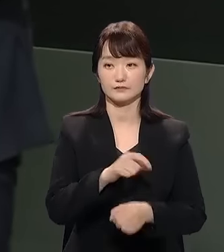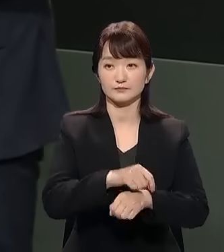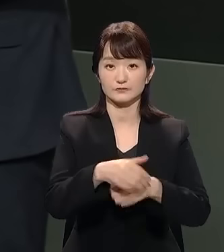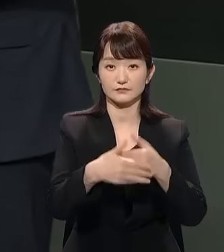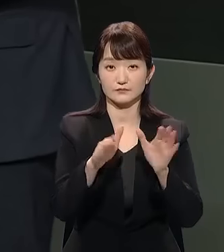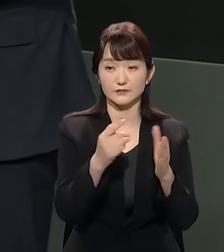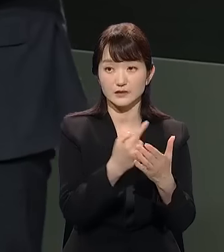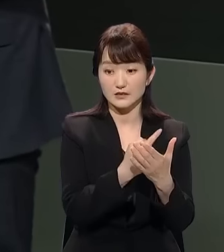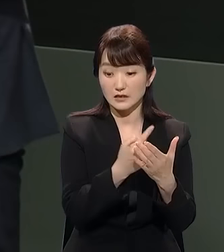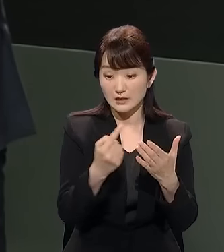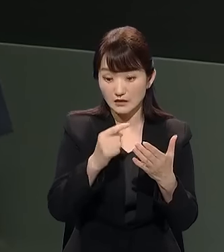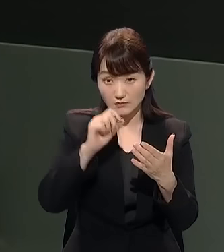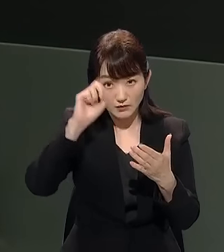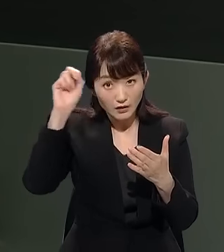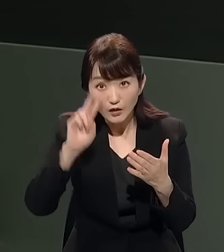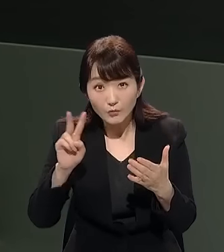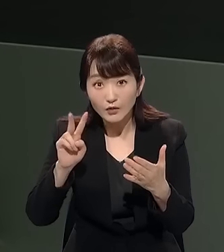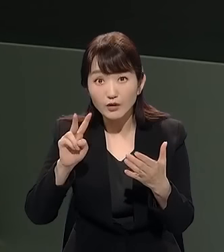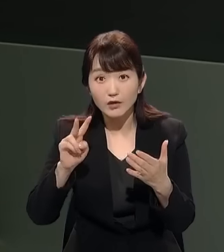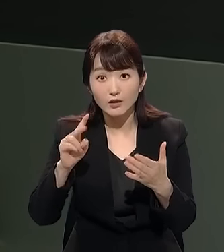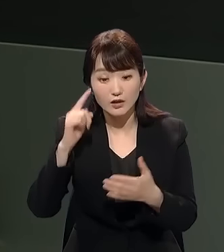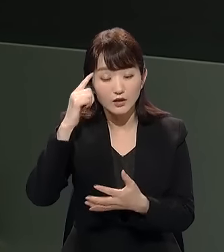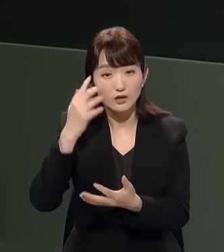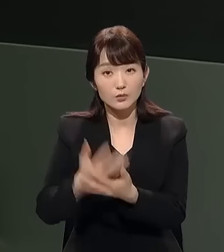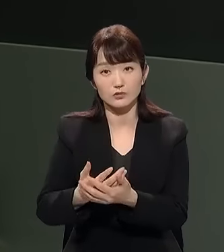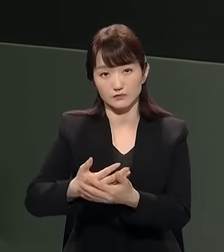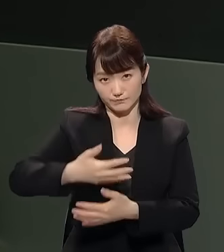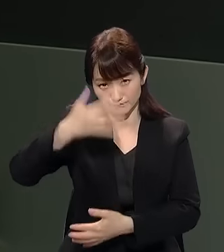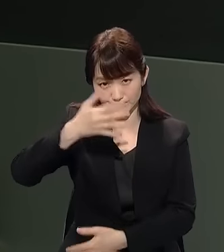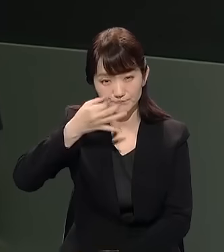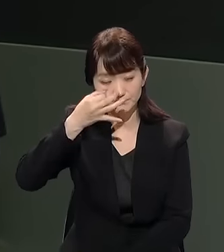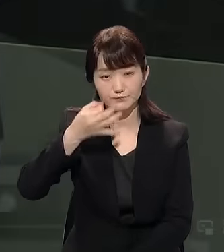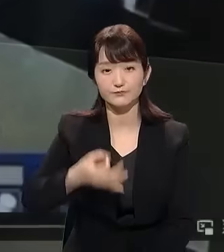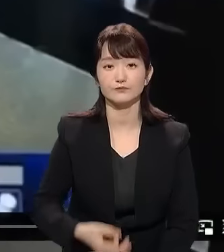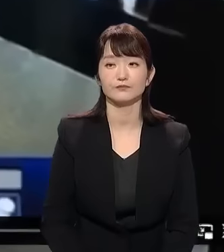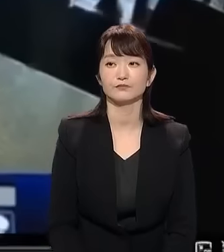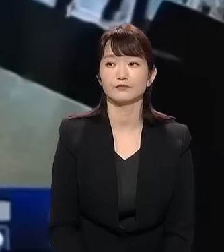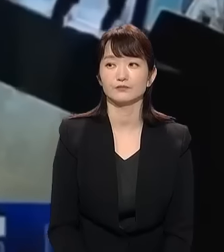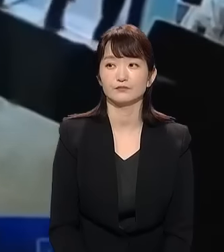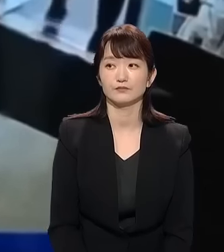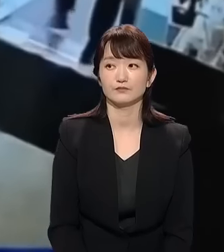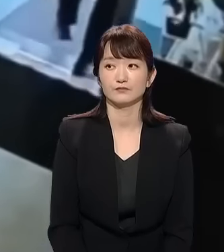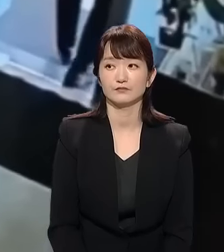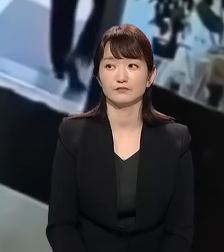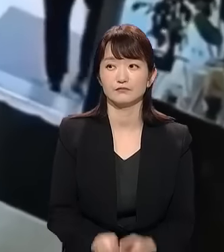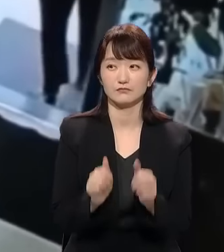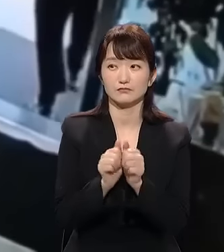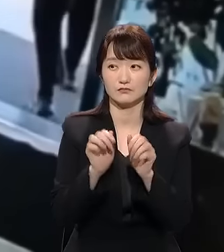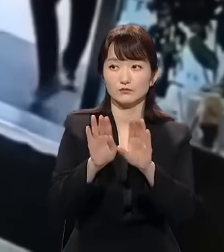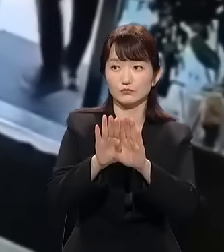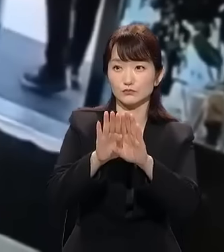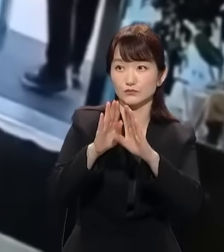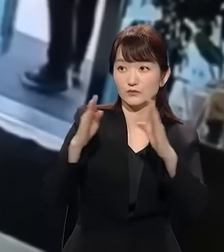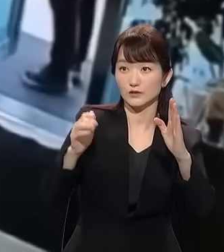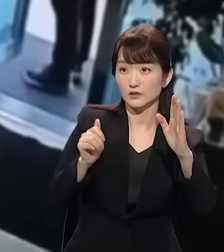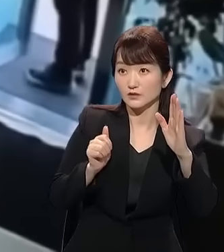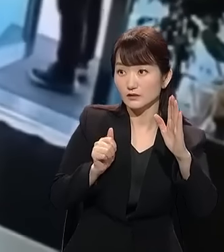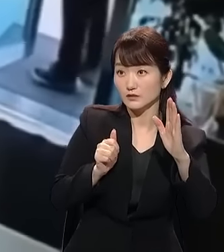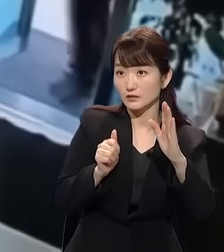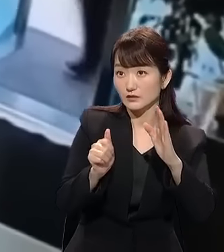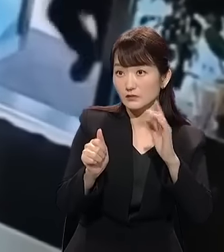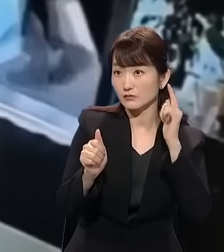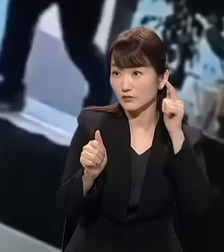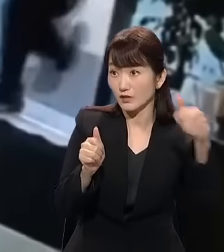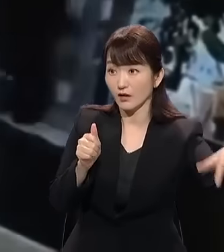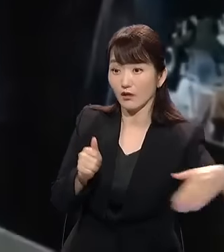사무실 나섰는데 갑자기 점점점 충격적인 영상 만나보시죠. 자, 남성이 문 열고 나가려고 하는데 갑자기